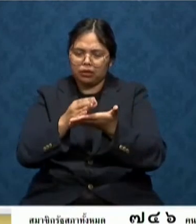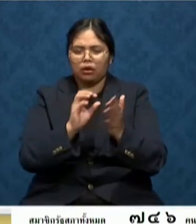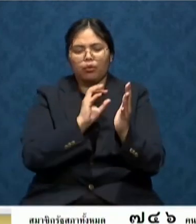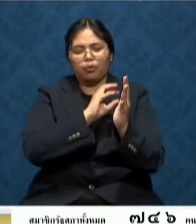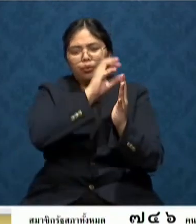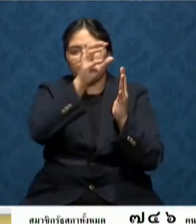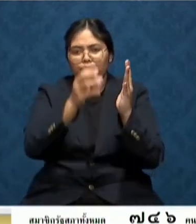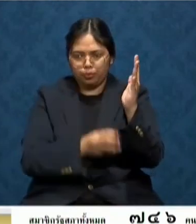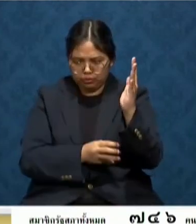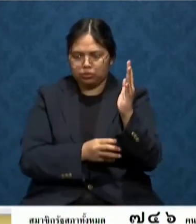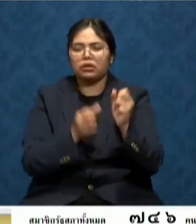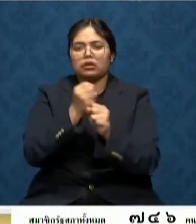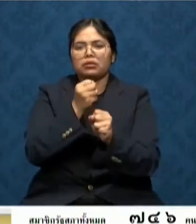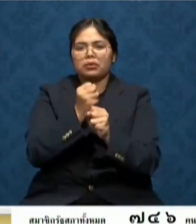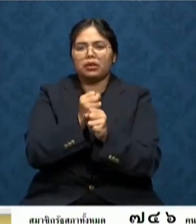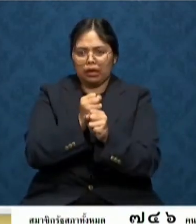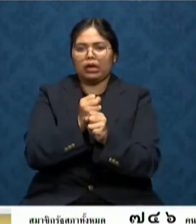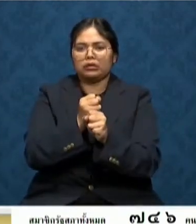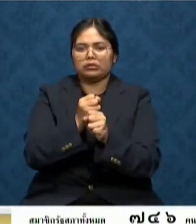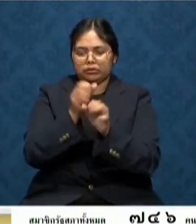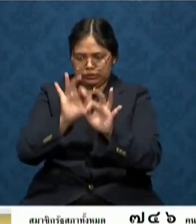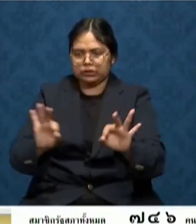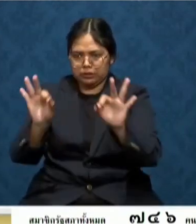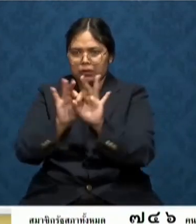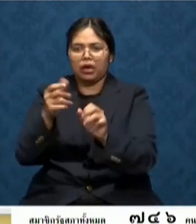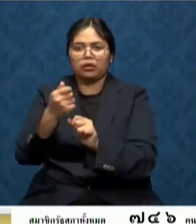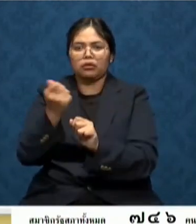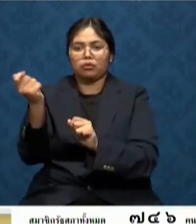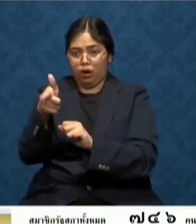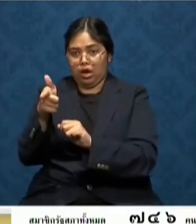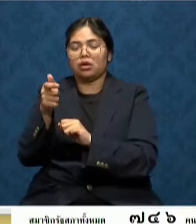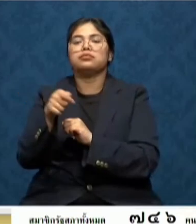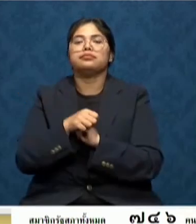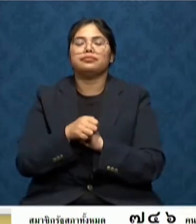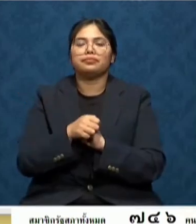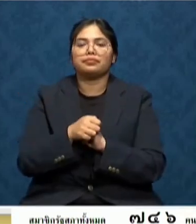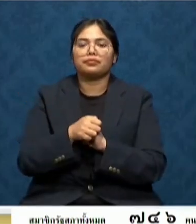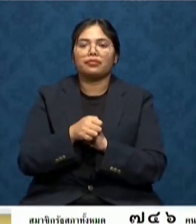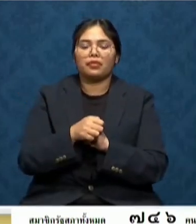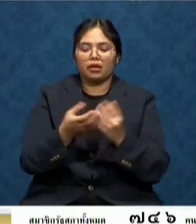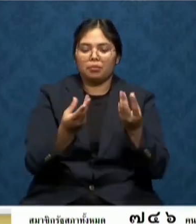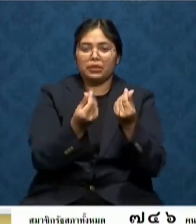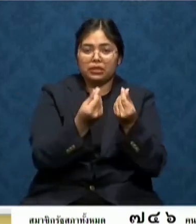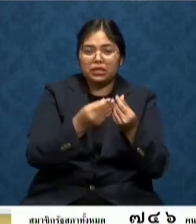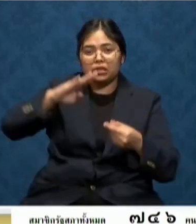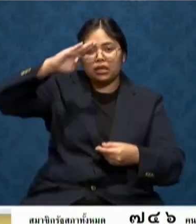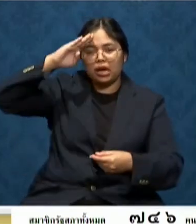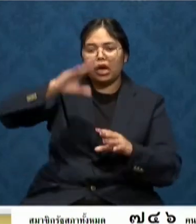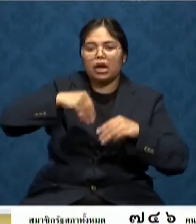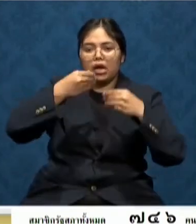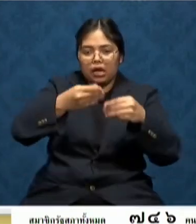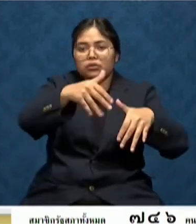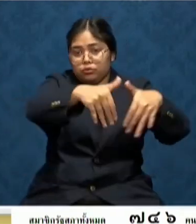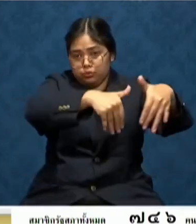อื่นที่อาจจะมความจำเป็มากกว่าเรื่ของการนำพ้นที่ตาหาร มาใหพี่นประชาชน